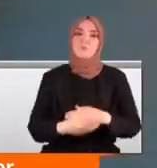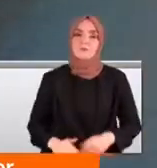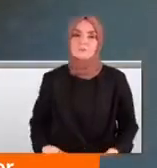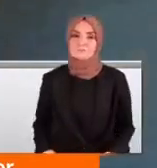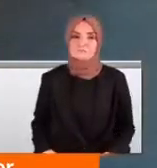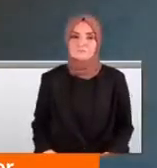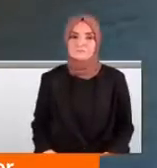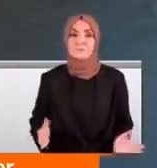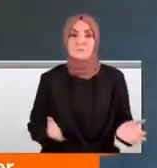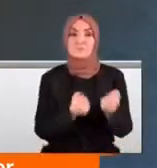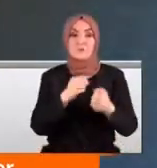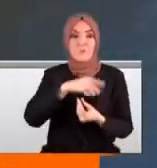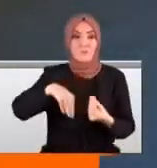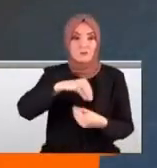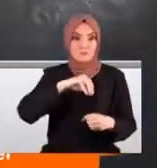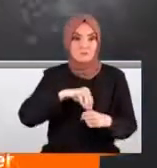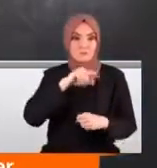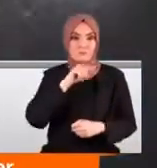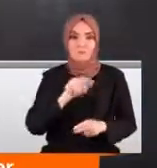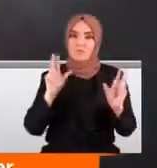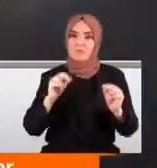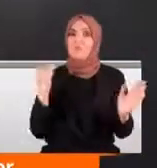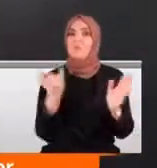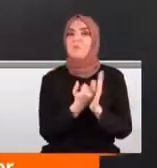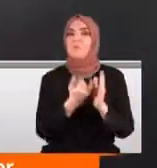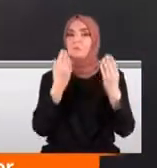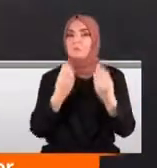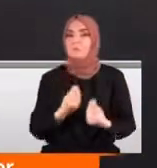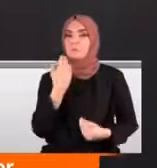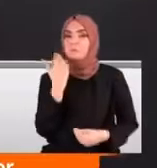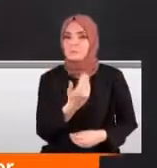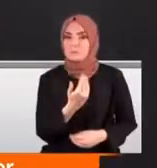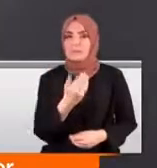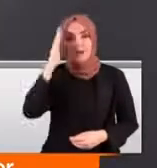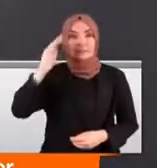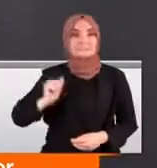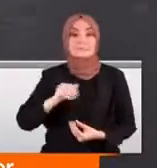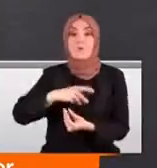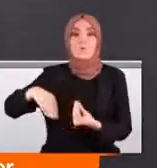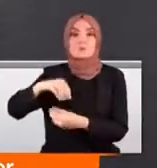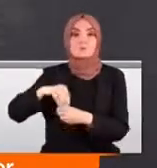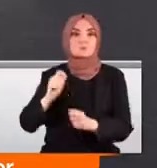Kurtarma operasyonunda tam not alan Jet Suit'in askeri operasyonlarda da kullanılması planlanıyor.